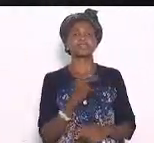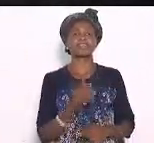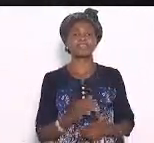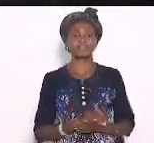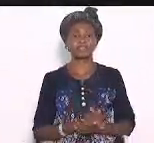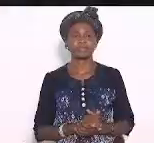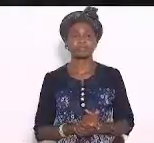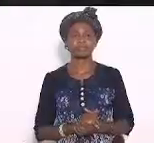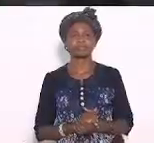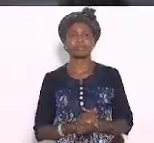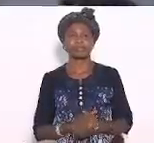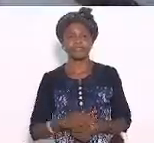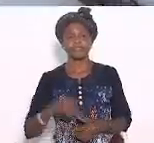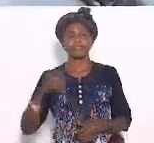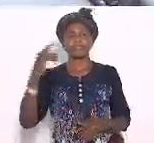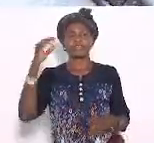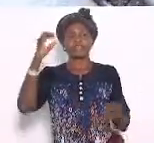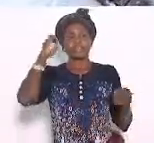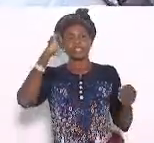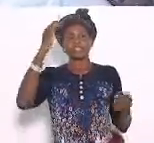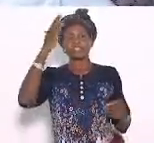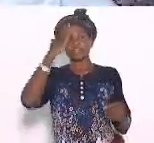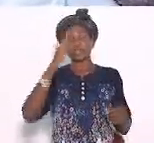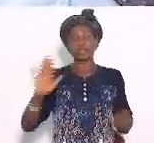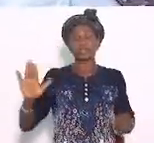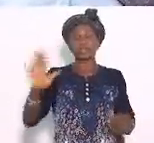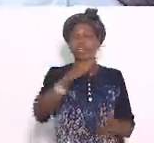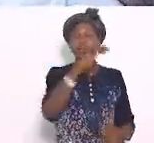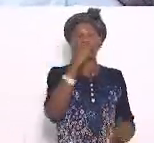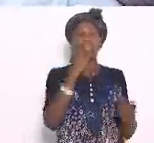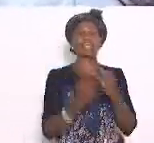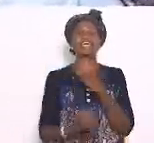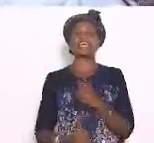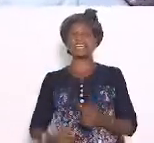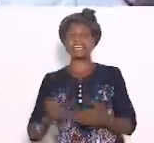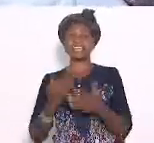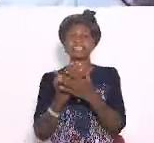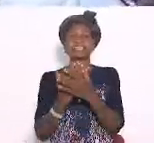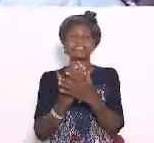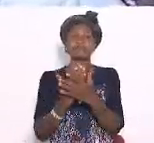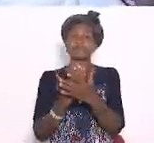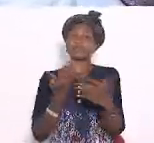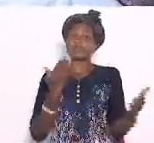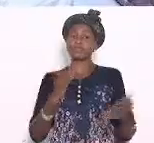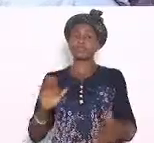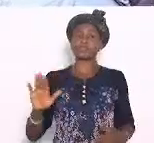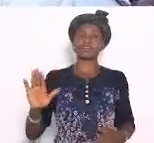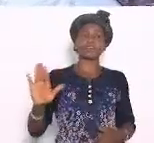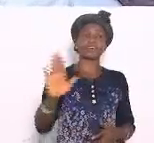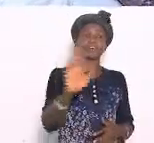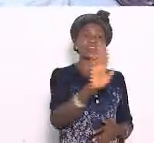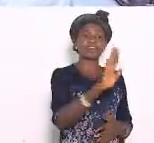m for he knows your r he knows your before